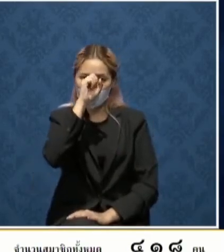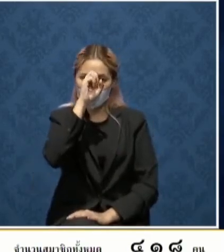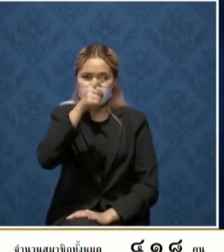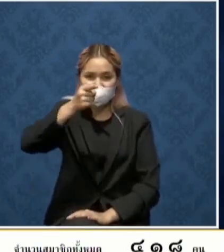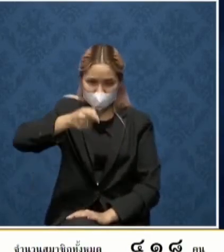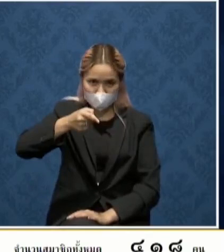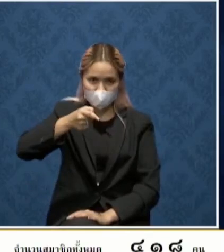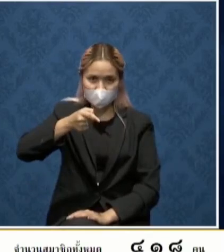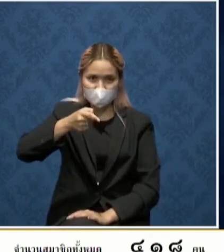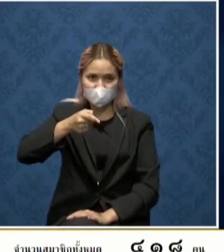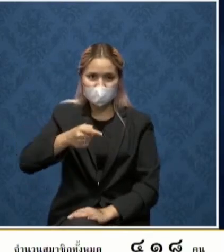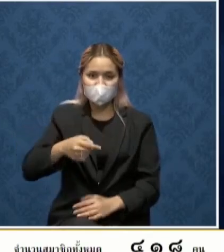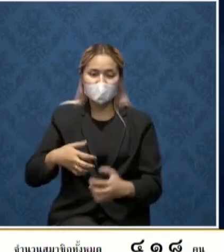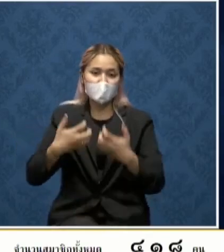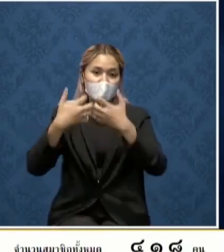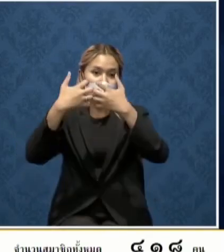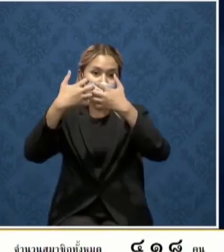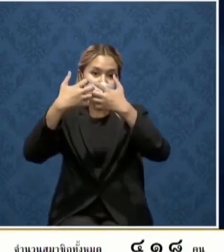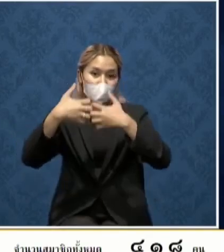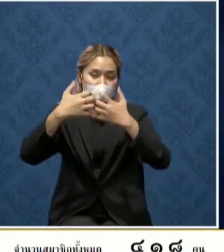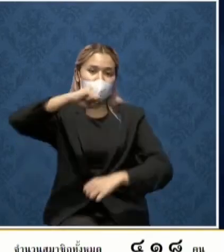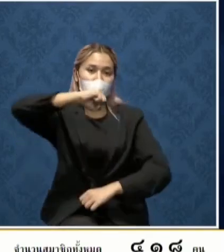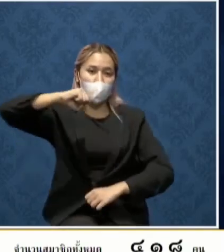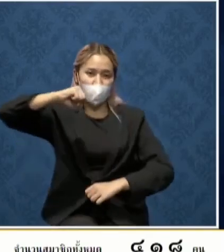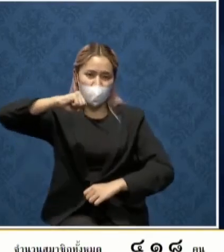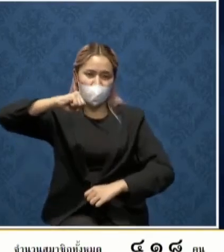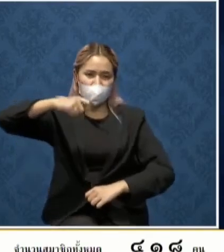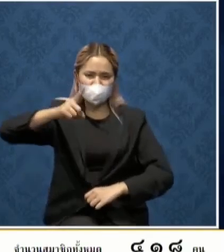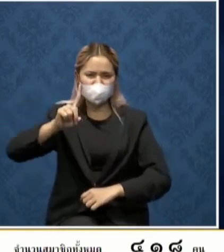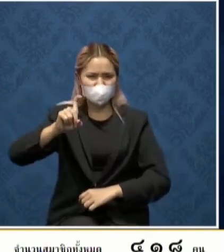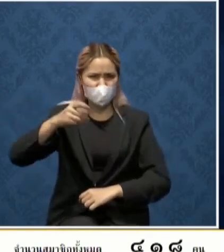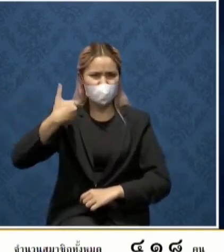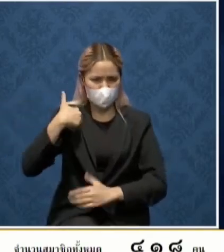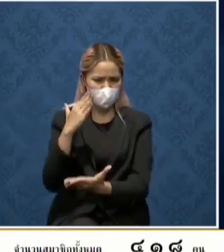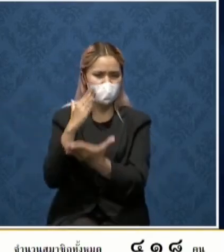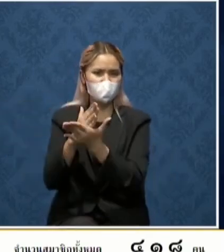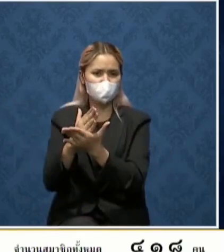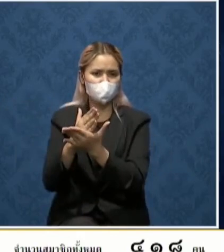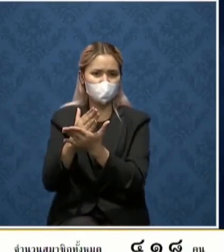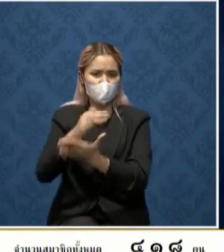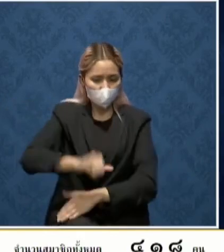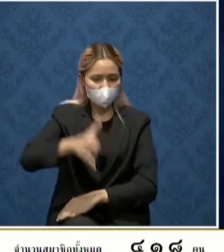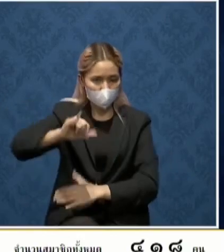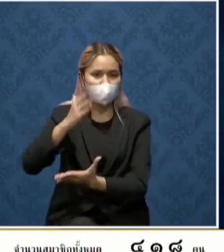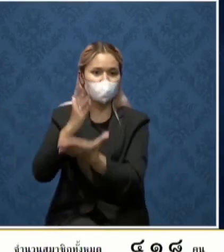ส่มปรากฏวเถมตเตอฝั่งขวาขัดข้องครับมอาการหุดทำงานใบางจงหวะเ